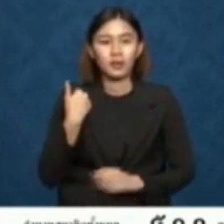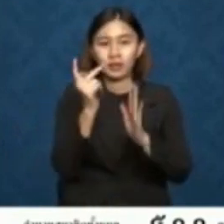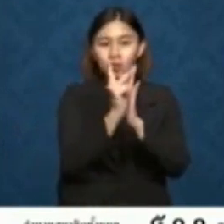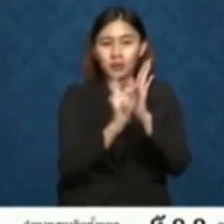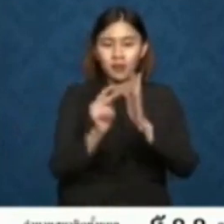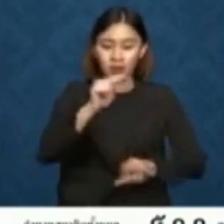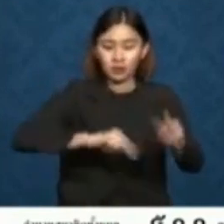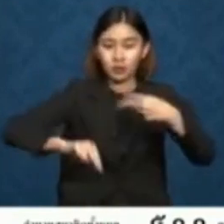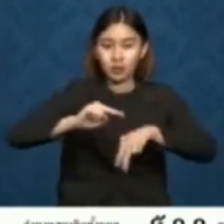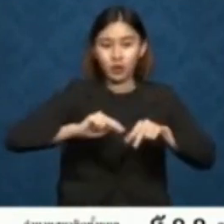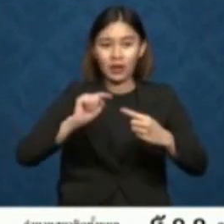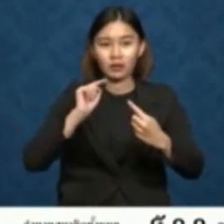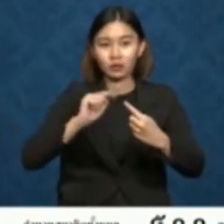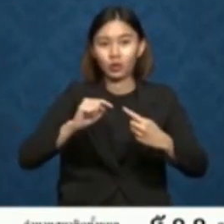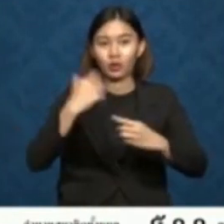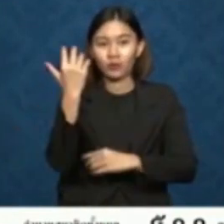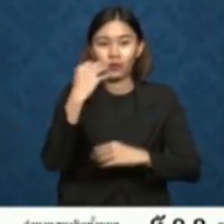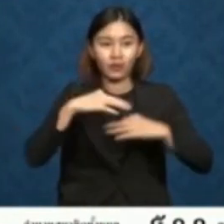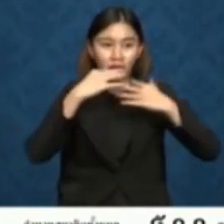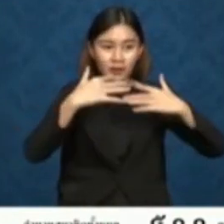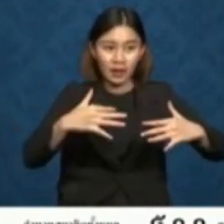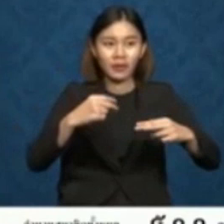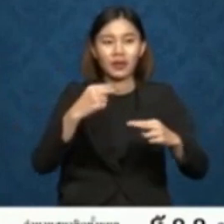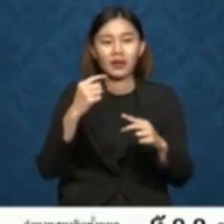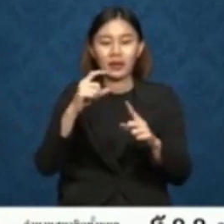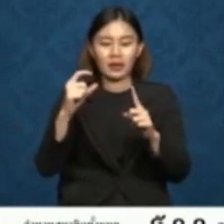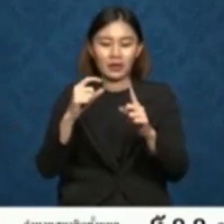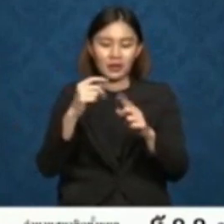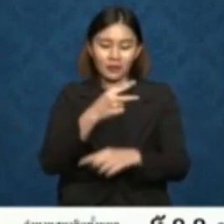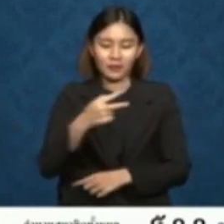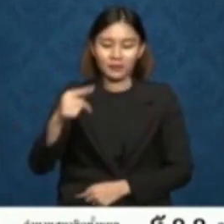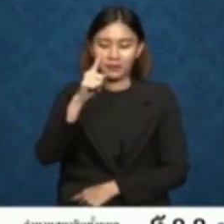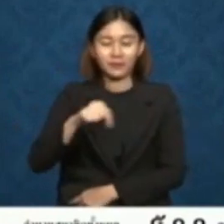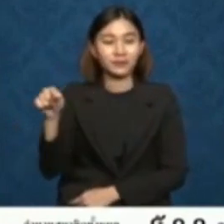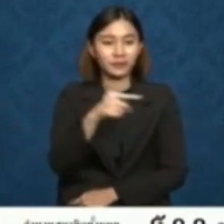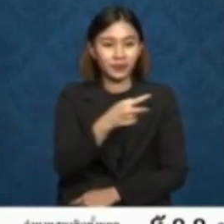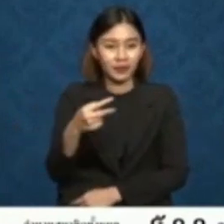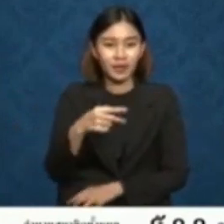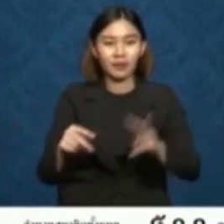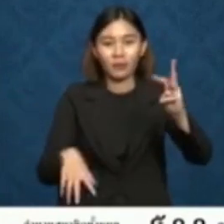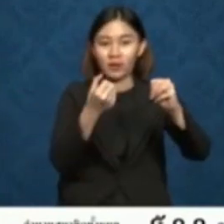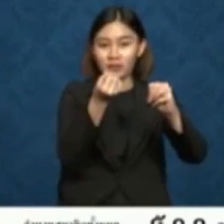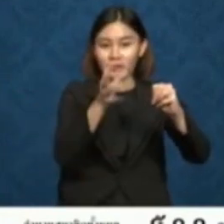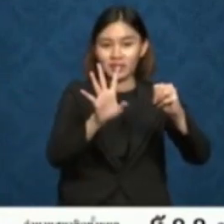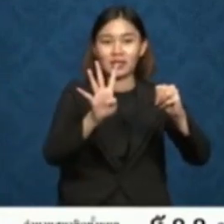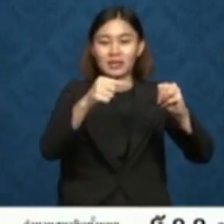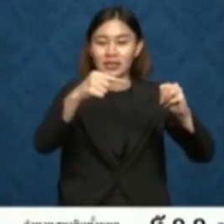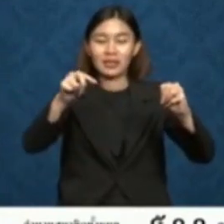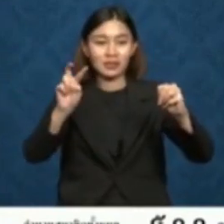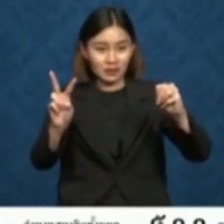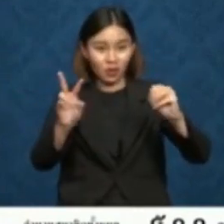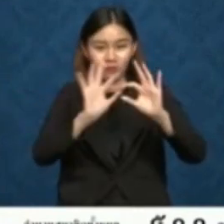ญี่ปุ่นนะครับเขามีกฎหมายควบคุมมลพิษทางน้ำครับเรียกว่า Water Pollution Control Law นะครับมาต